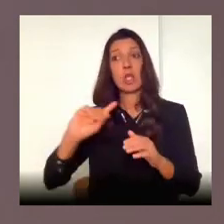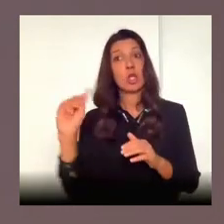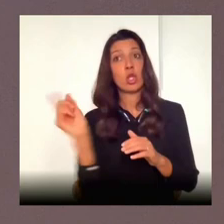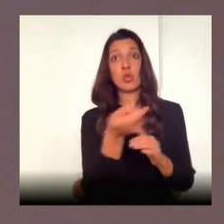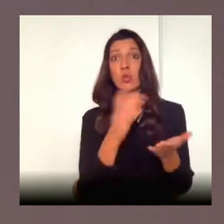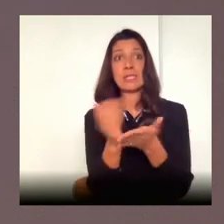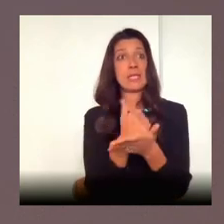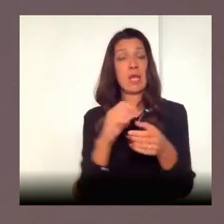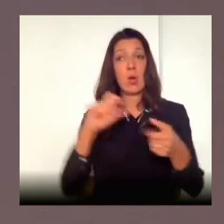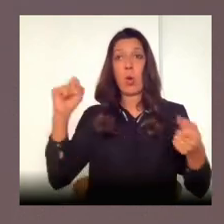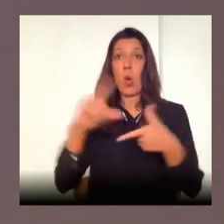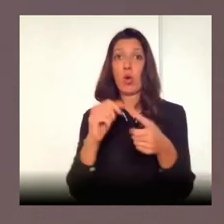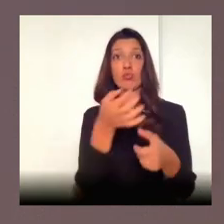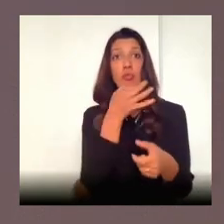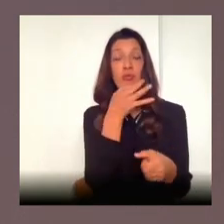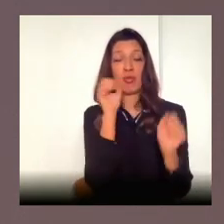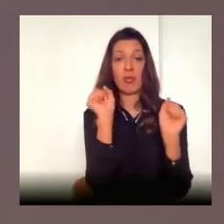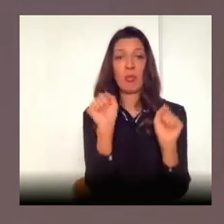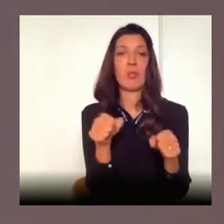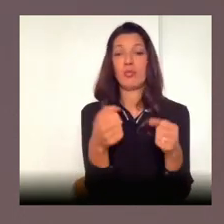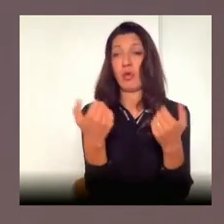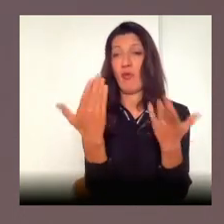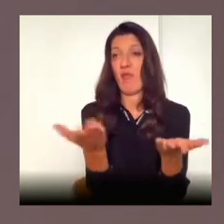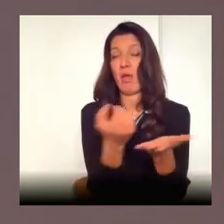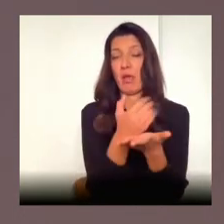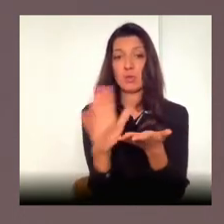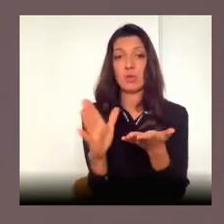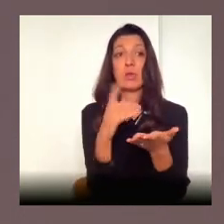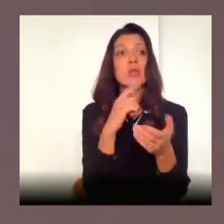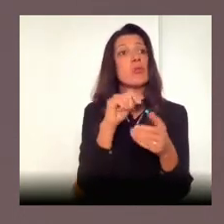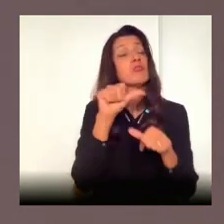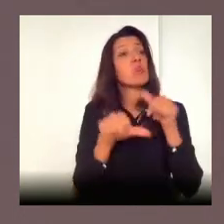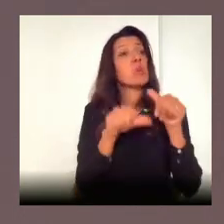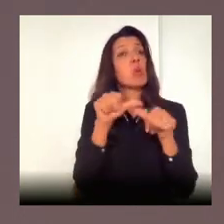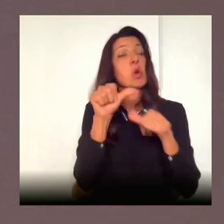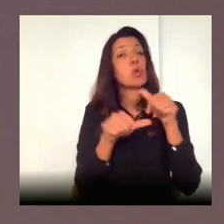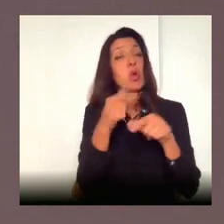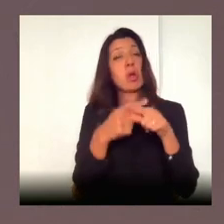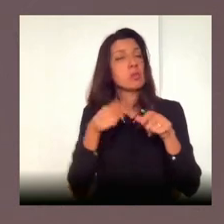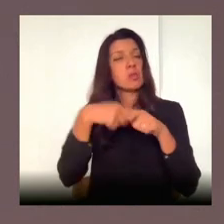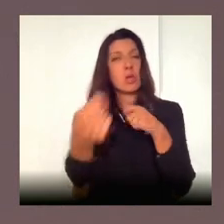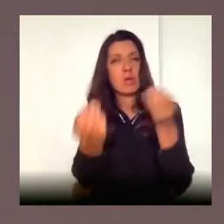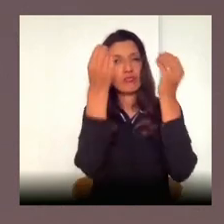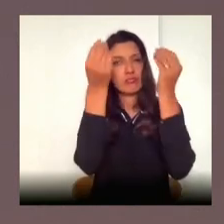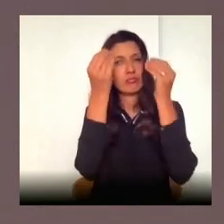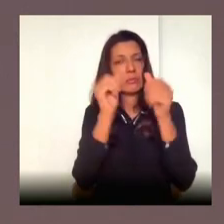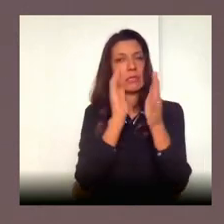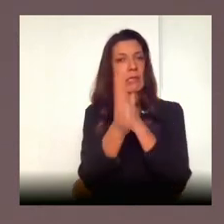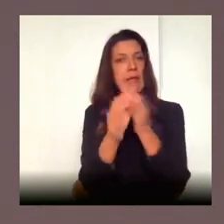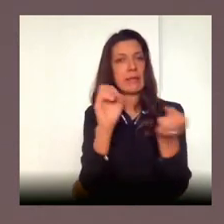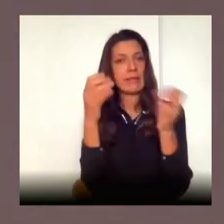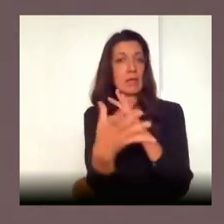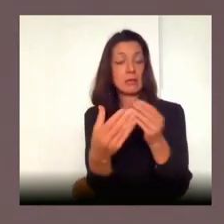nombreux, et sous forme de ce e-learning donc, qui dure 1h, 1h30, ça nous permet en fait, de faire évoluer notre